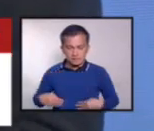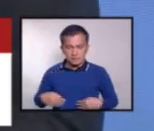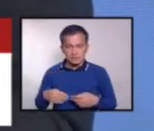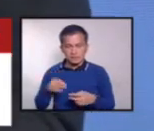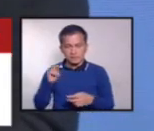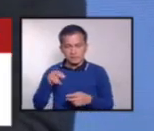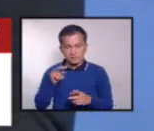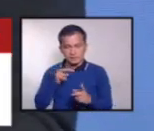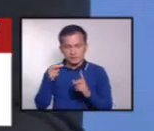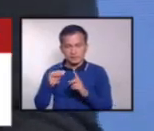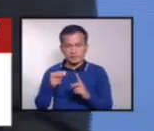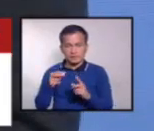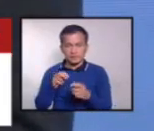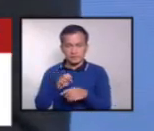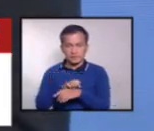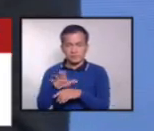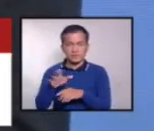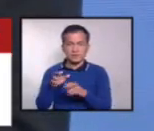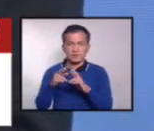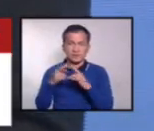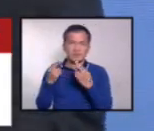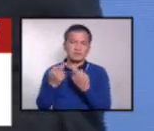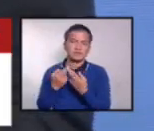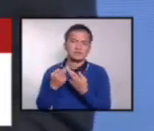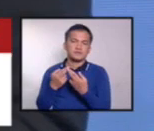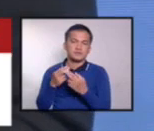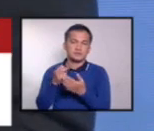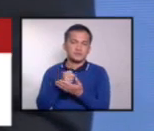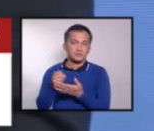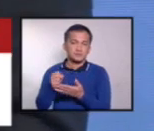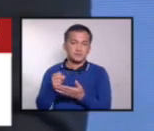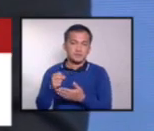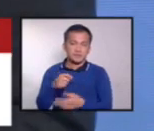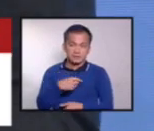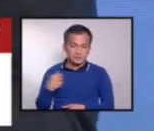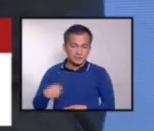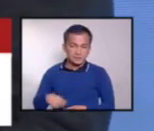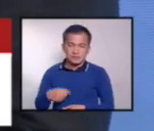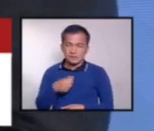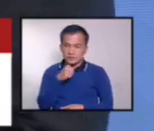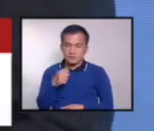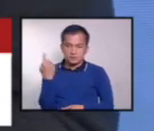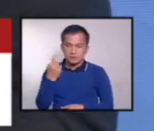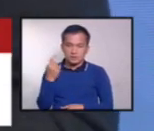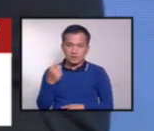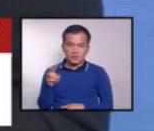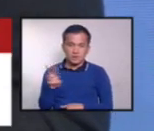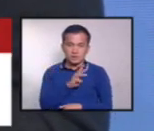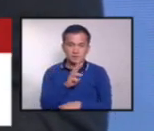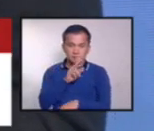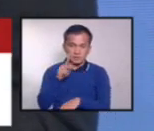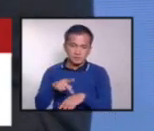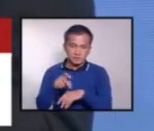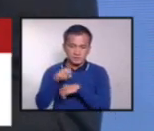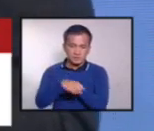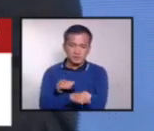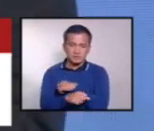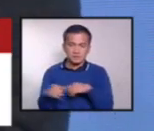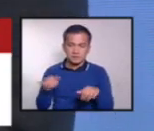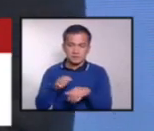yung magiging epekto ng ating relasyon sa China. Hindi lang doon sa West Philippine Sea, pati na rin yung epekto doon